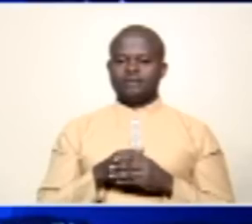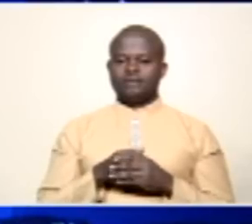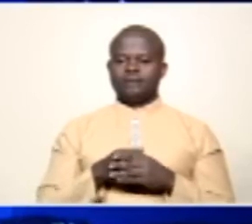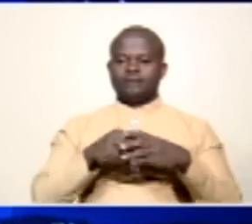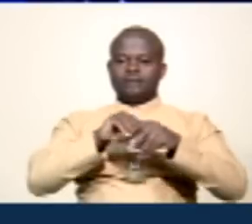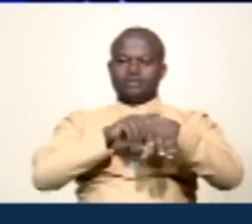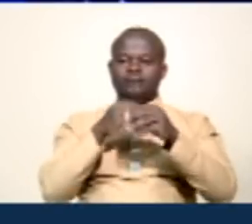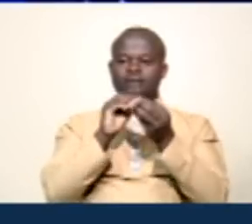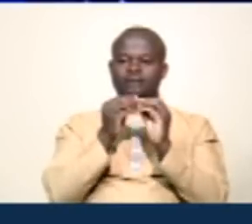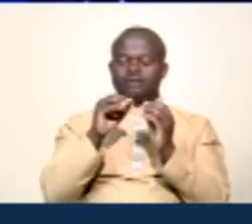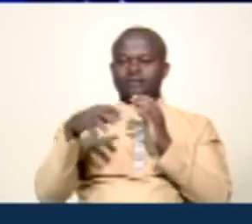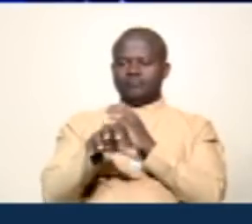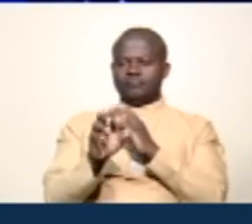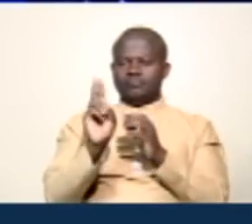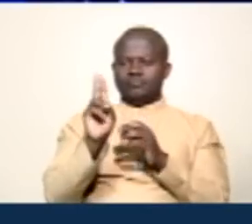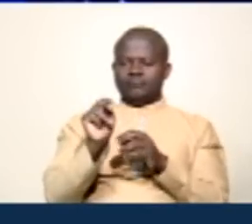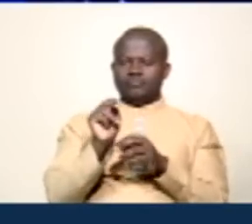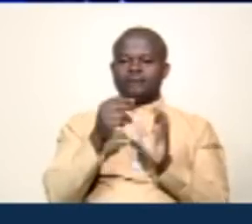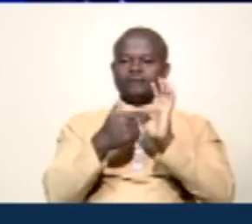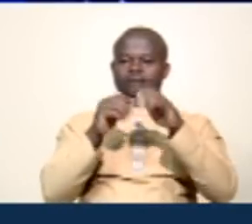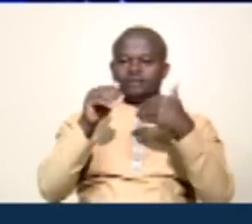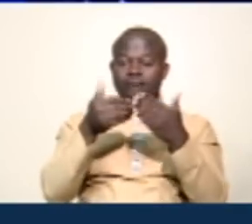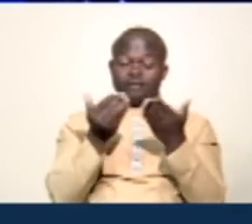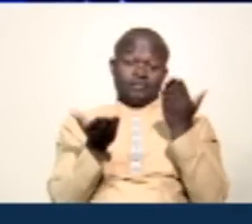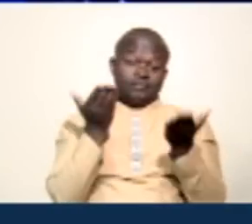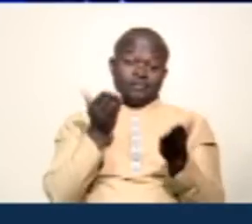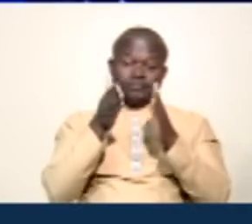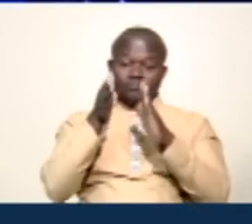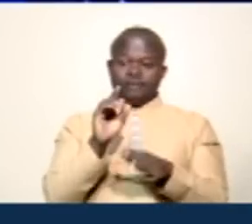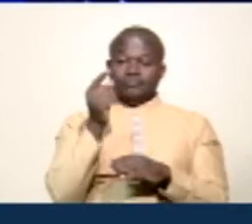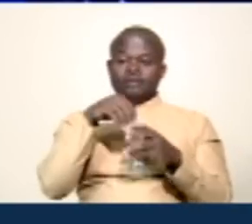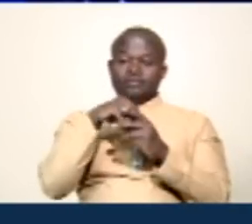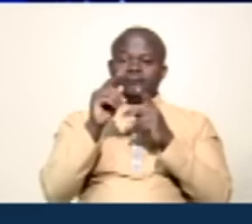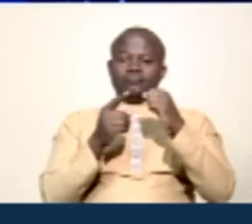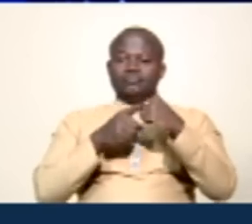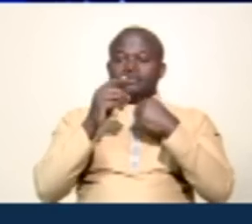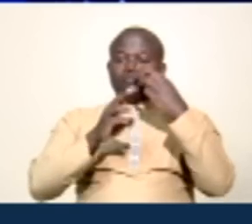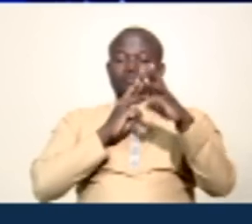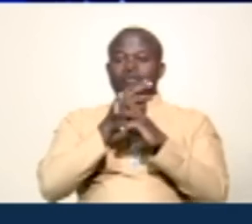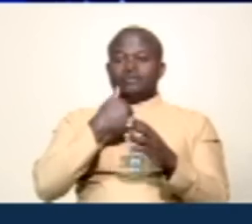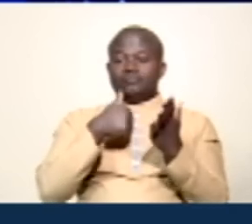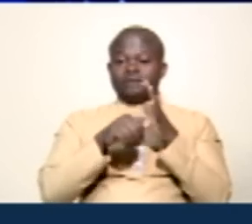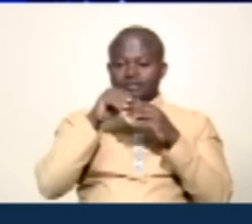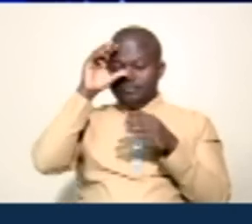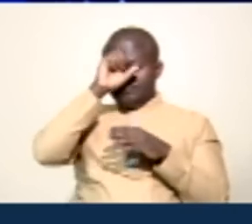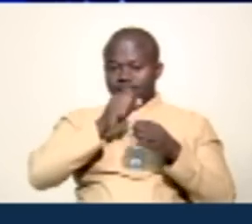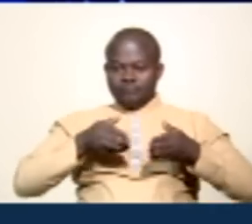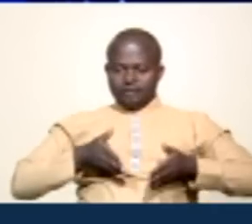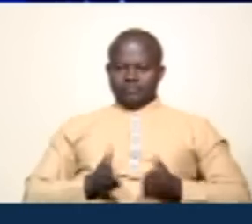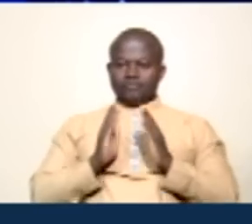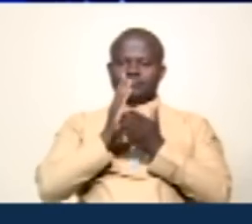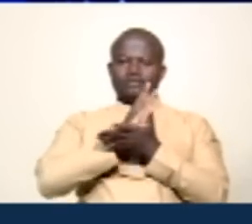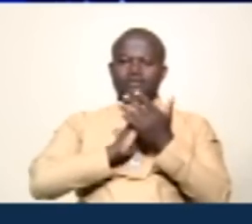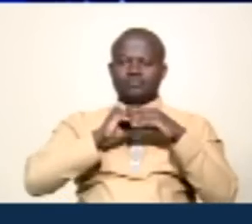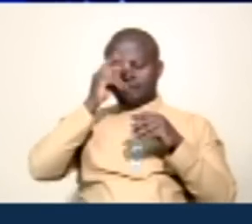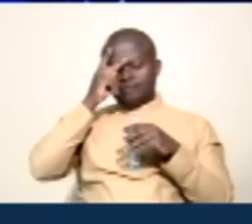mu gihe imibare y'ishami ry'umuryango w'abibumbye yerekana ko nibura umuntu umwe mu bantu batandatu ku isi afite ikibazo cyo kubura urubyaro bamwe